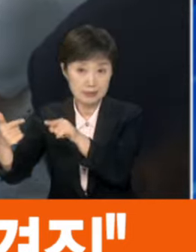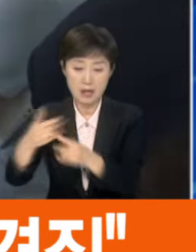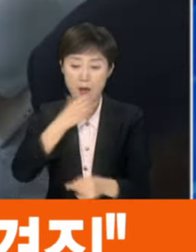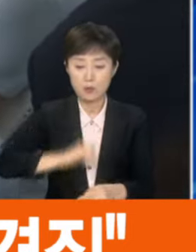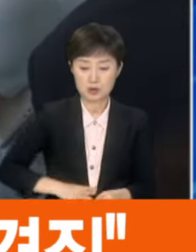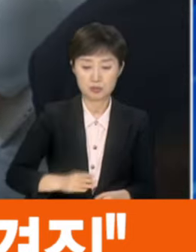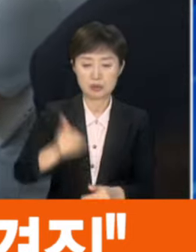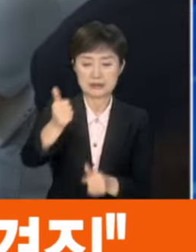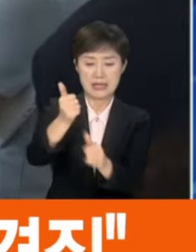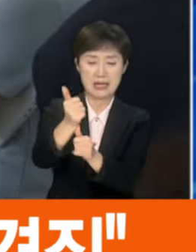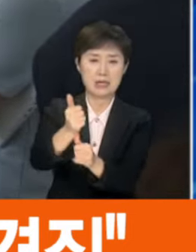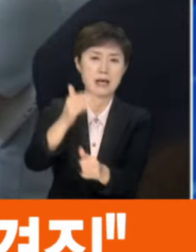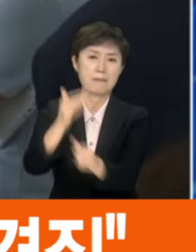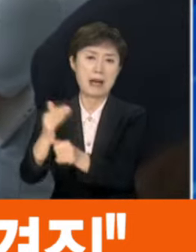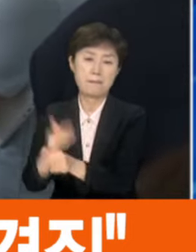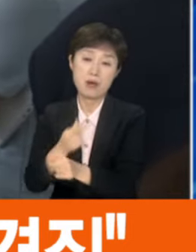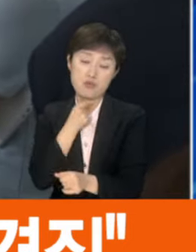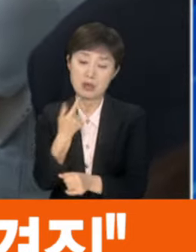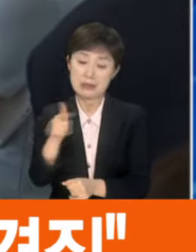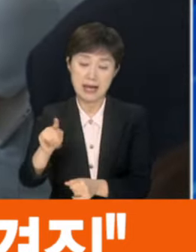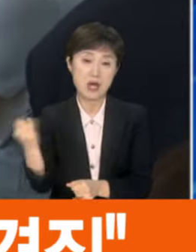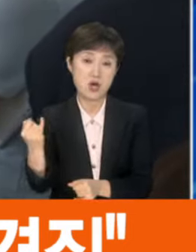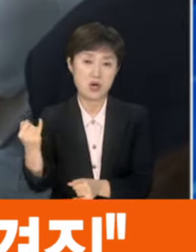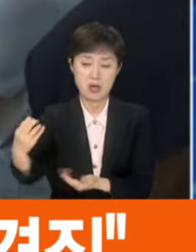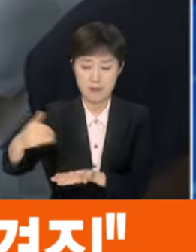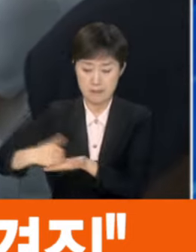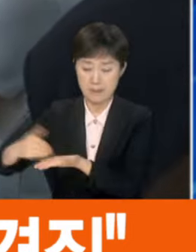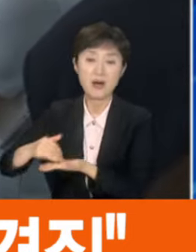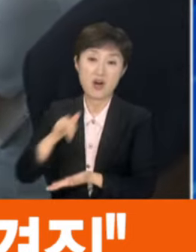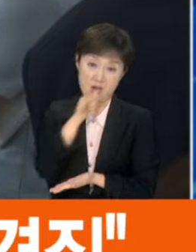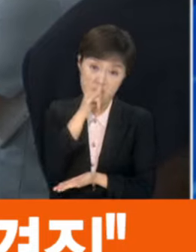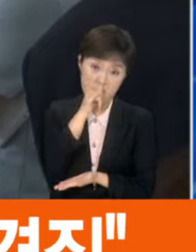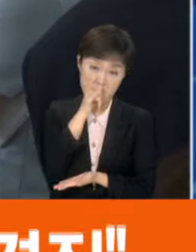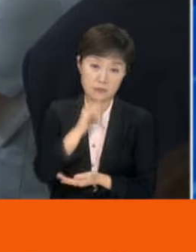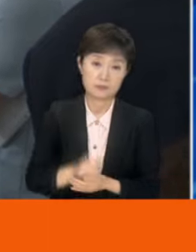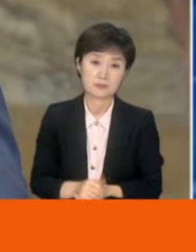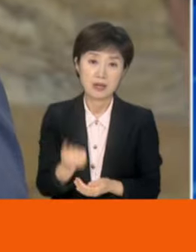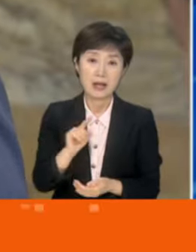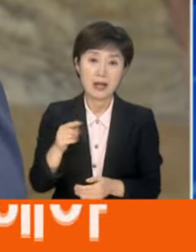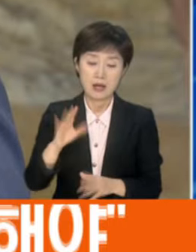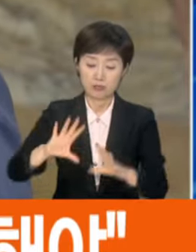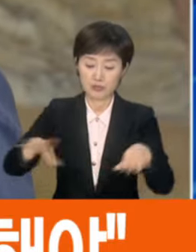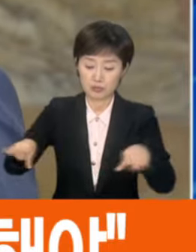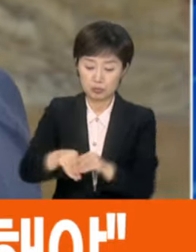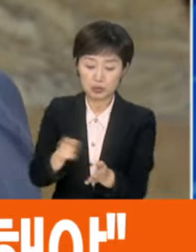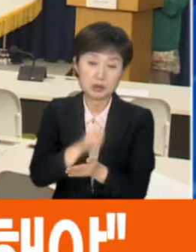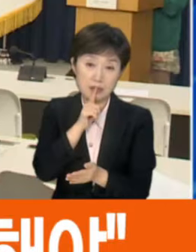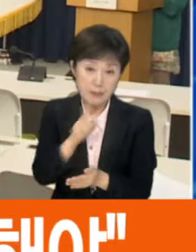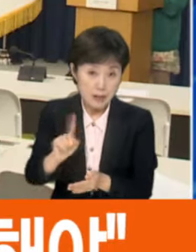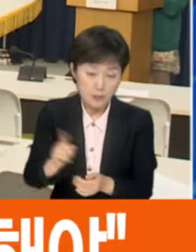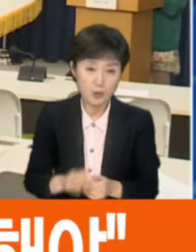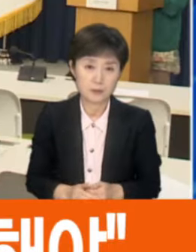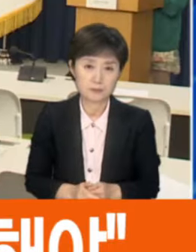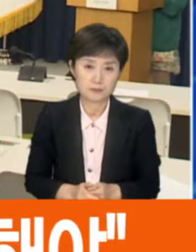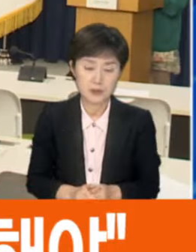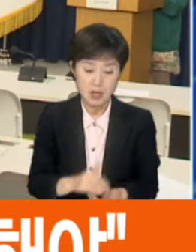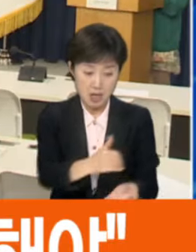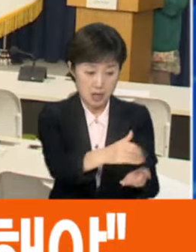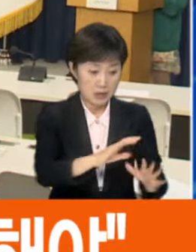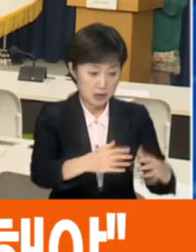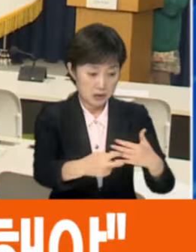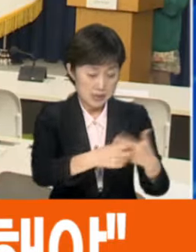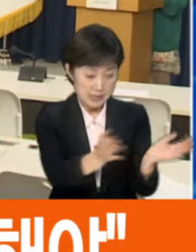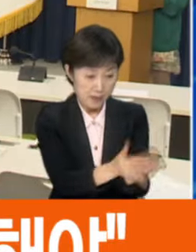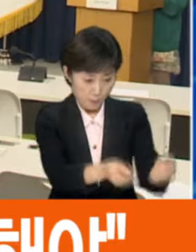장차관을 경질해야 한다는 나경원 의원의 의견 등도 나왔습니다 한도수 총리도 앞서 언론 브리핑에서 모든 의료계가